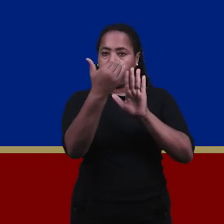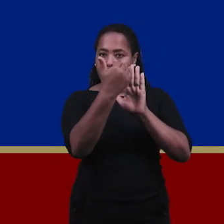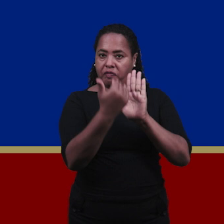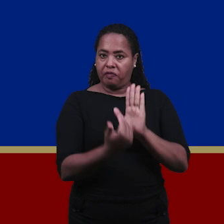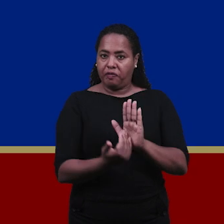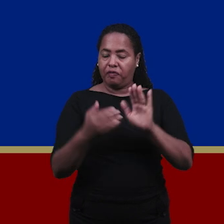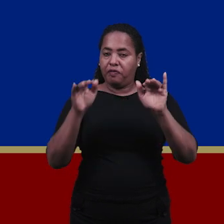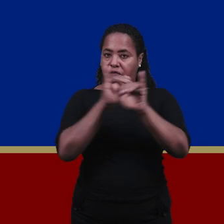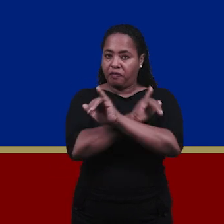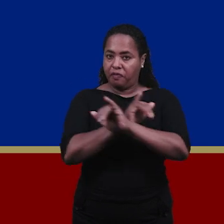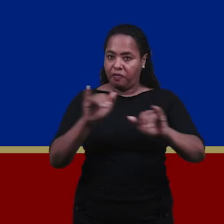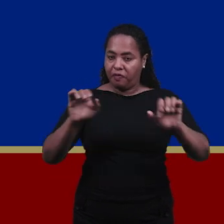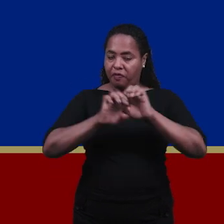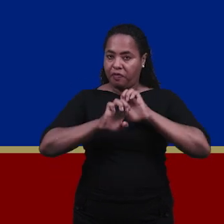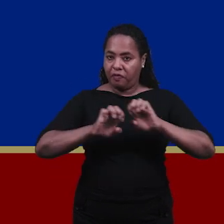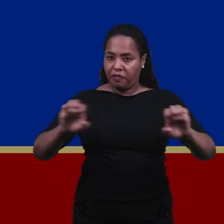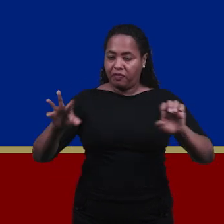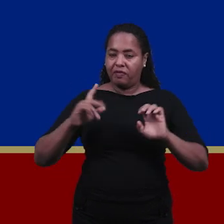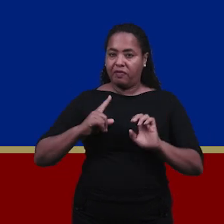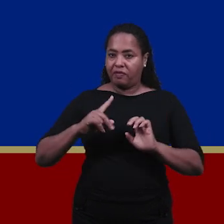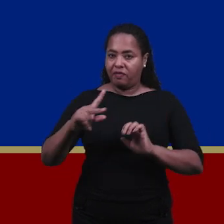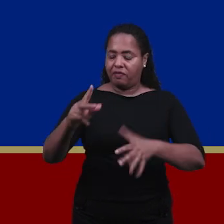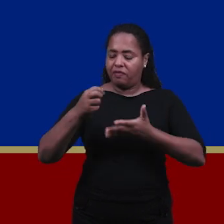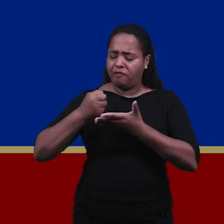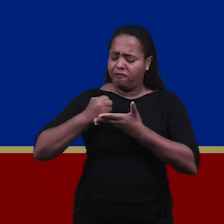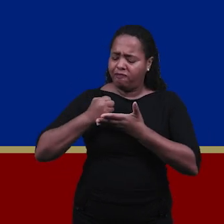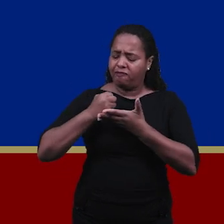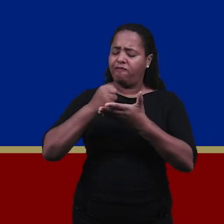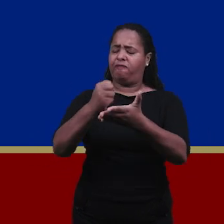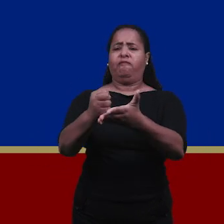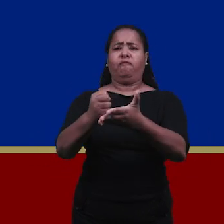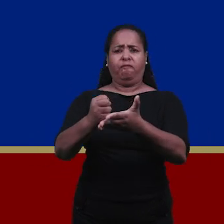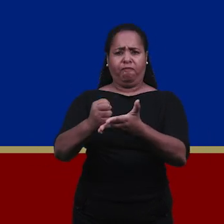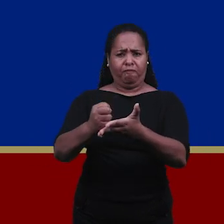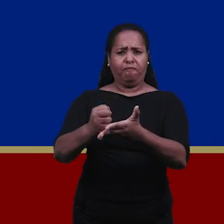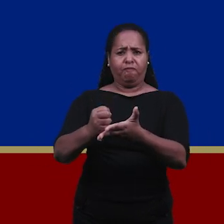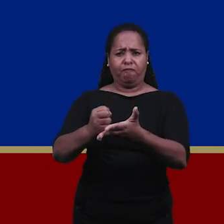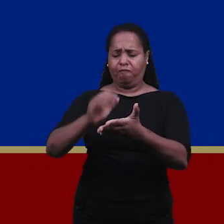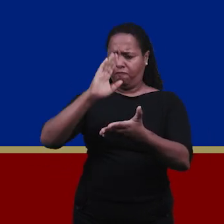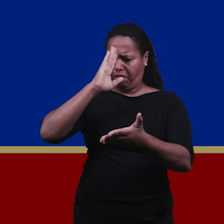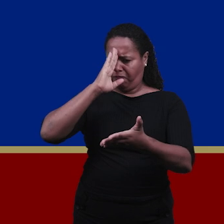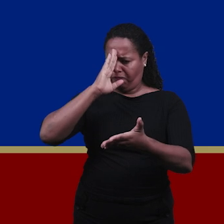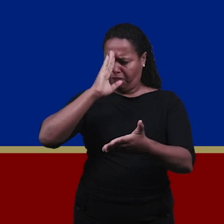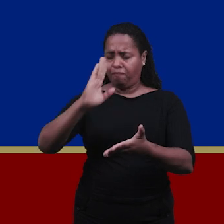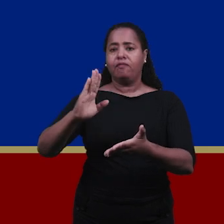notion de l'évangile éternel, c'est un renfort